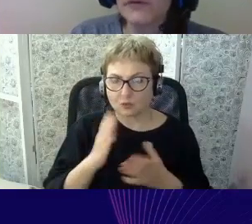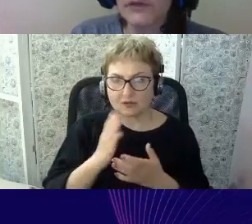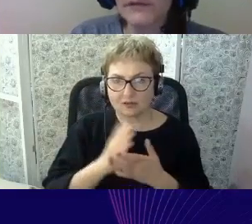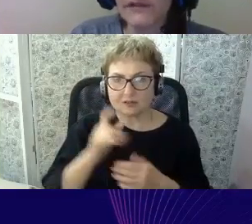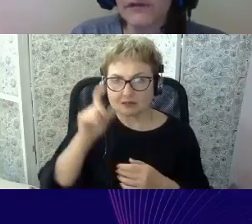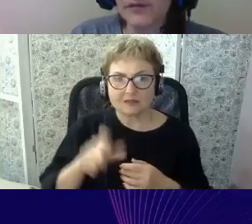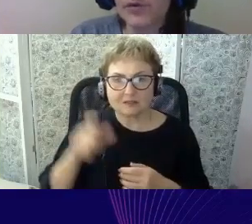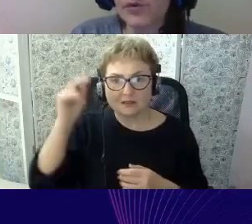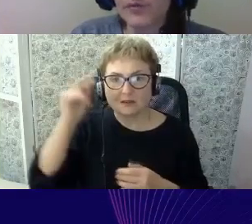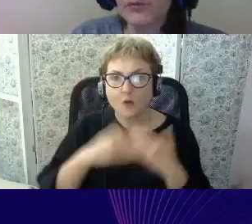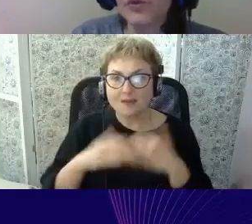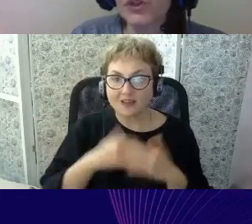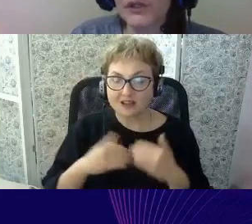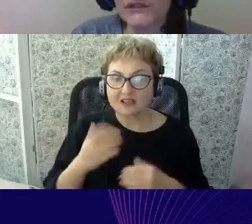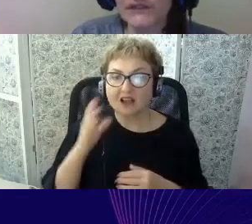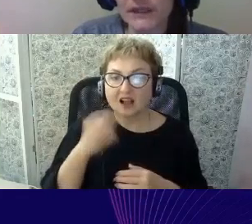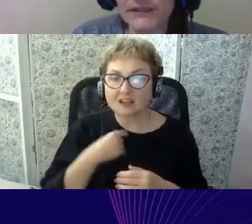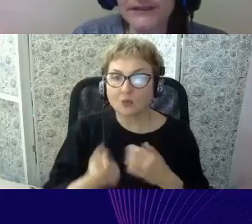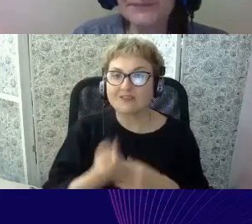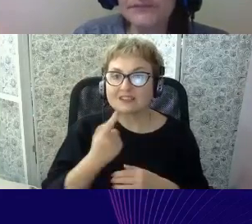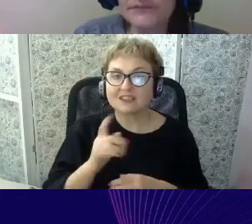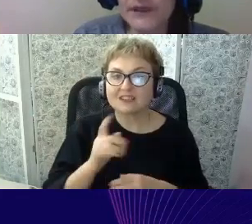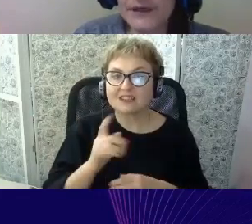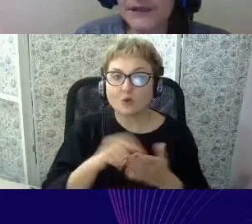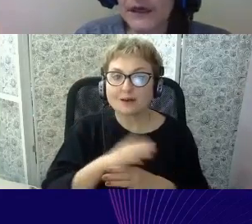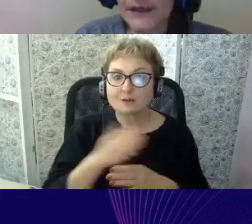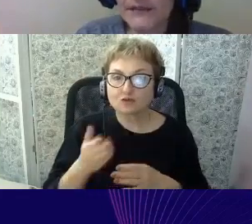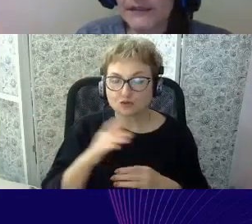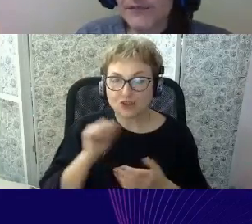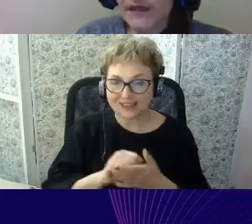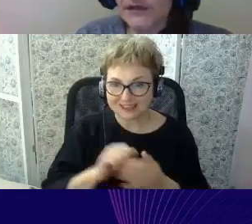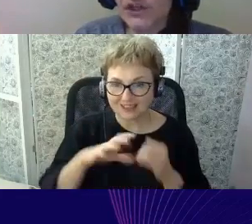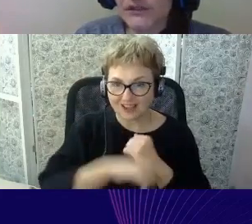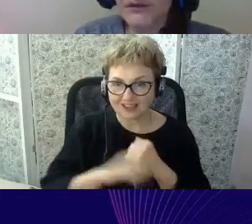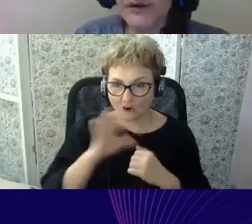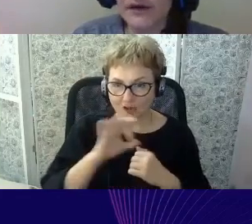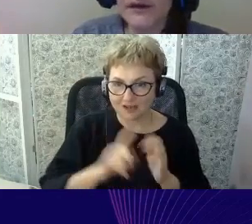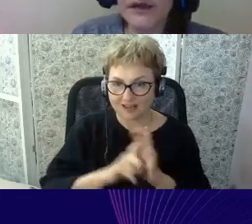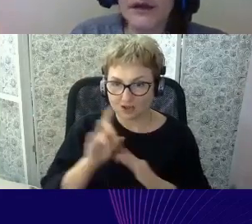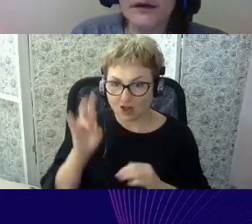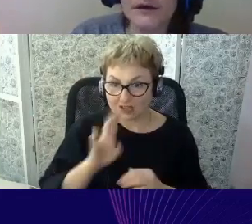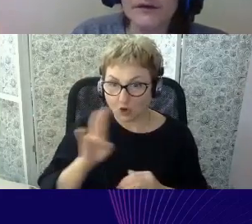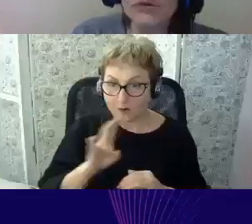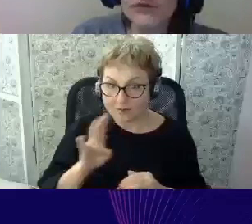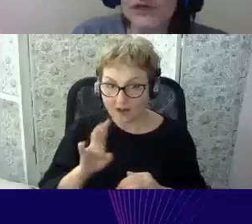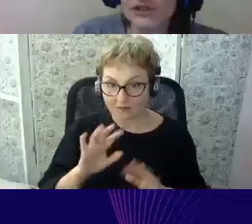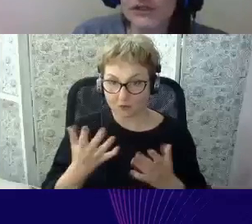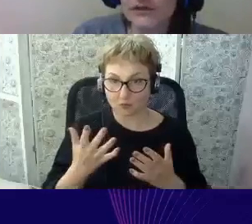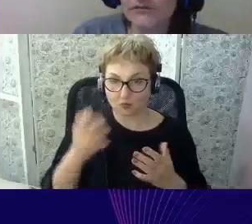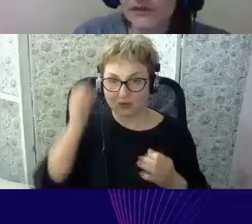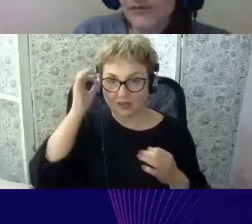Когда у нас встал вопрос о промежуточной аттестации, это конец октября, начало ноября,